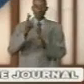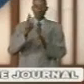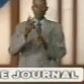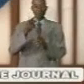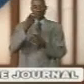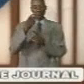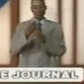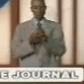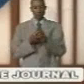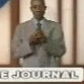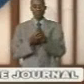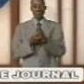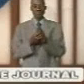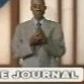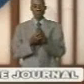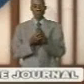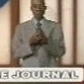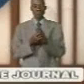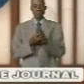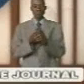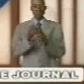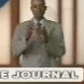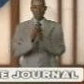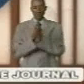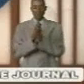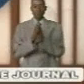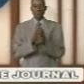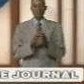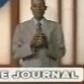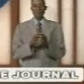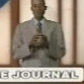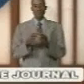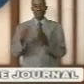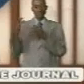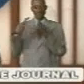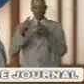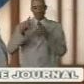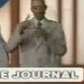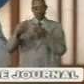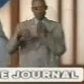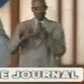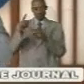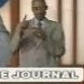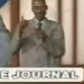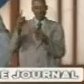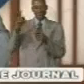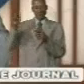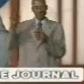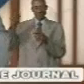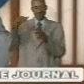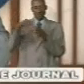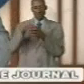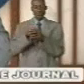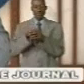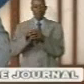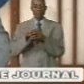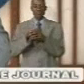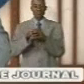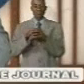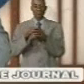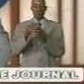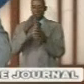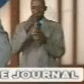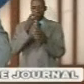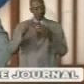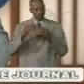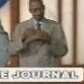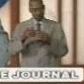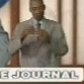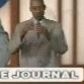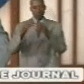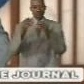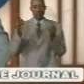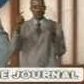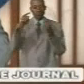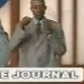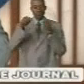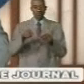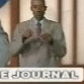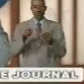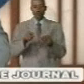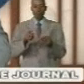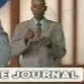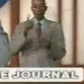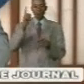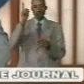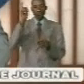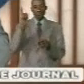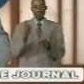que l'Est de la République démocratique du Congo est le théâtre des actes d'agression perpétrés par des forces négatives. Nous compatissons au